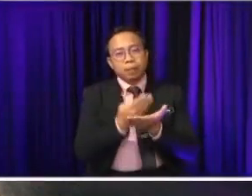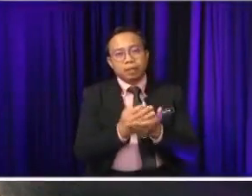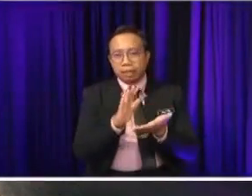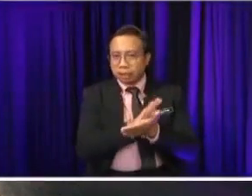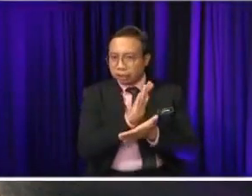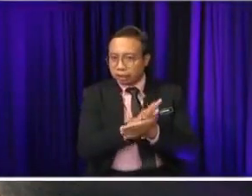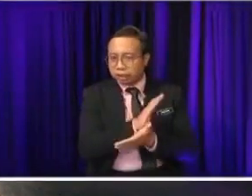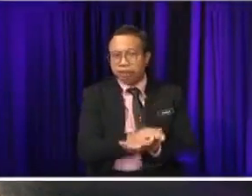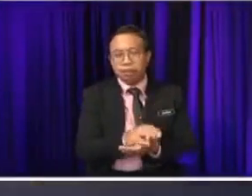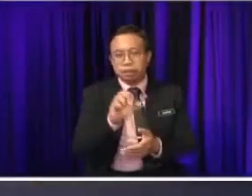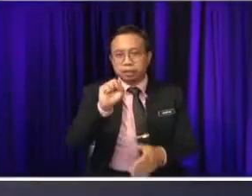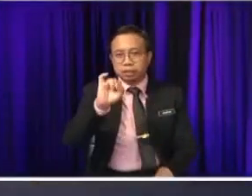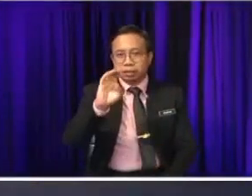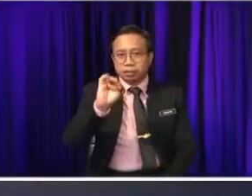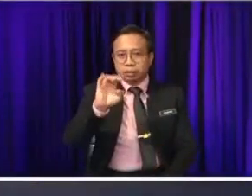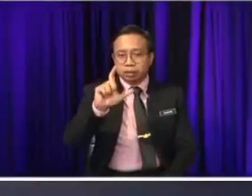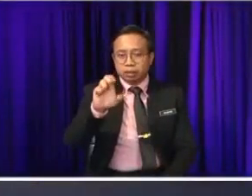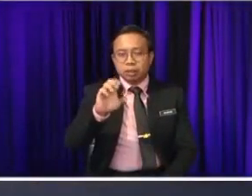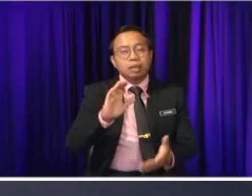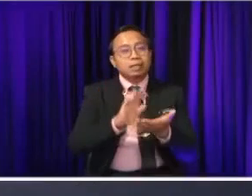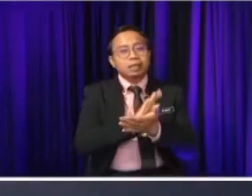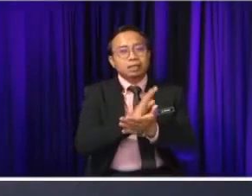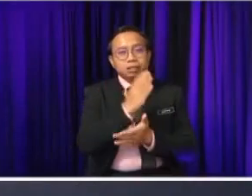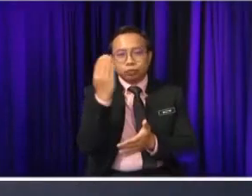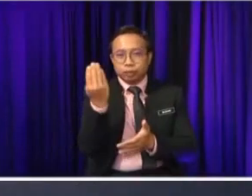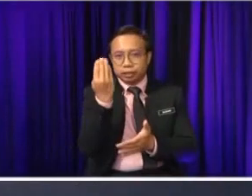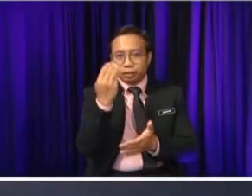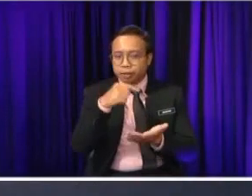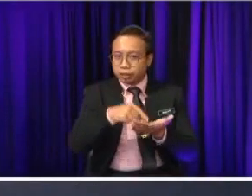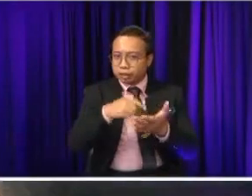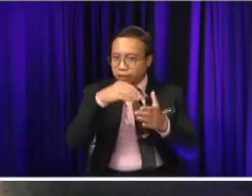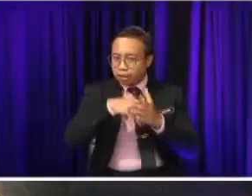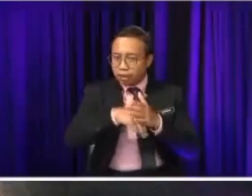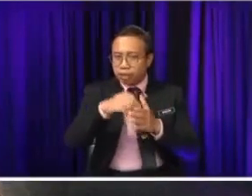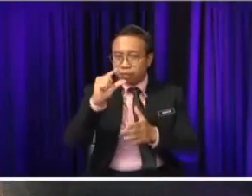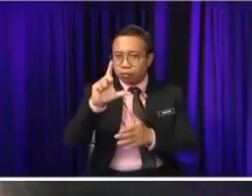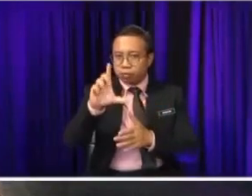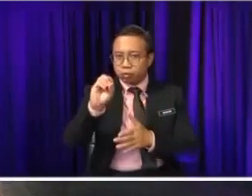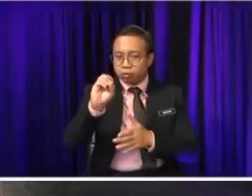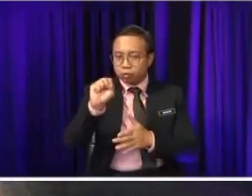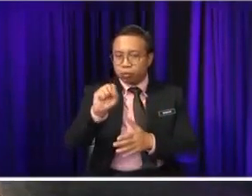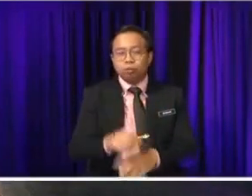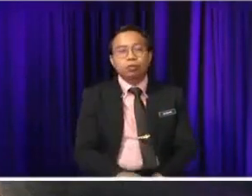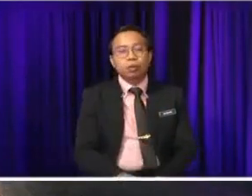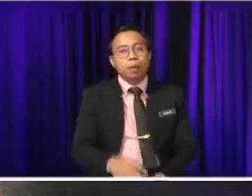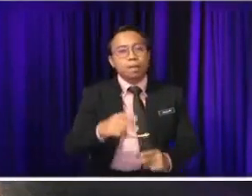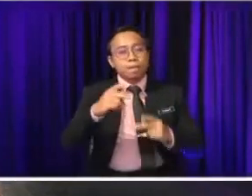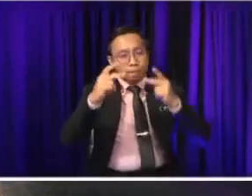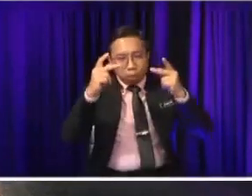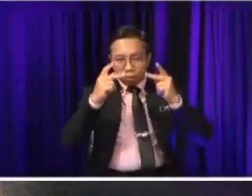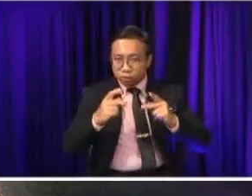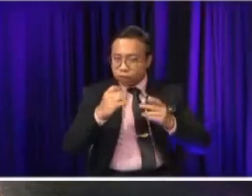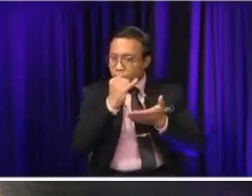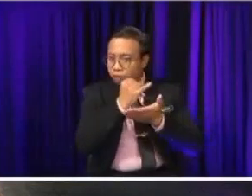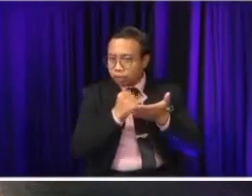adalah kertas similiki kertas biasa adanya ini cetakan dalam glossy jadi proses ini lukisan